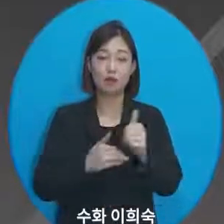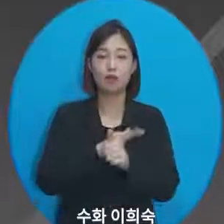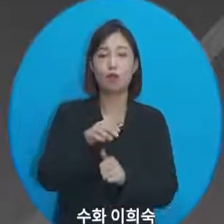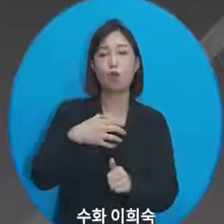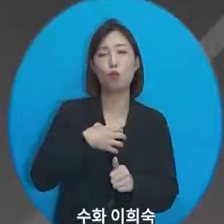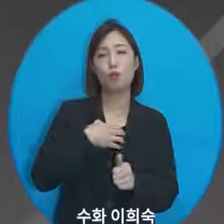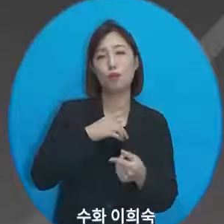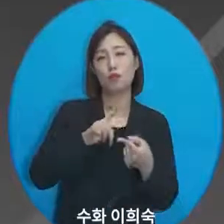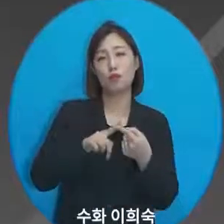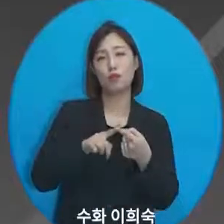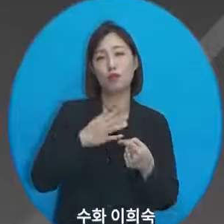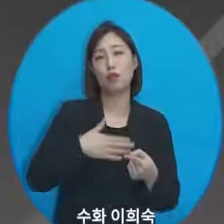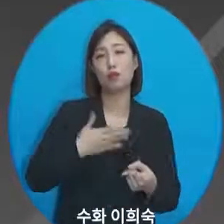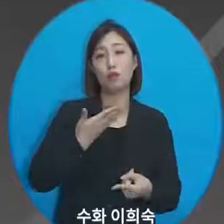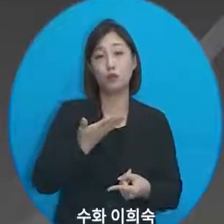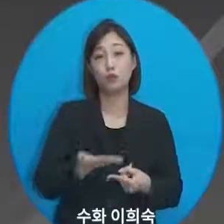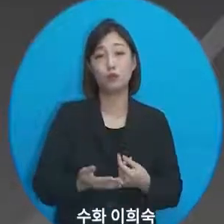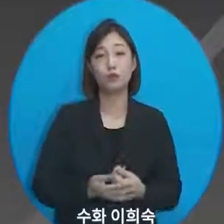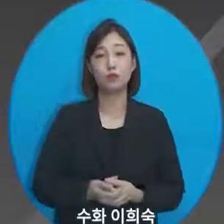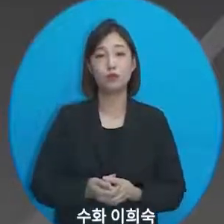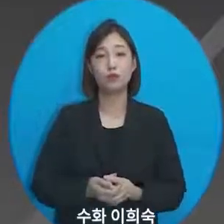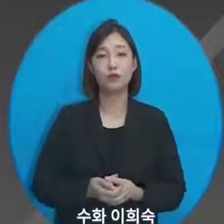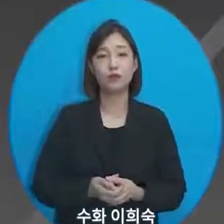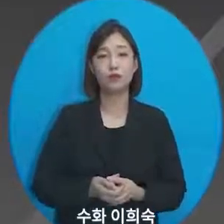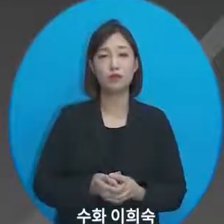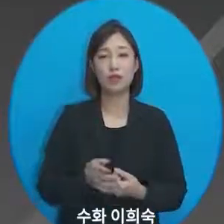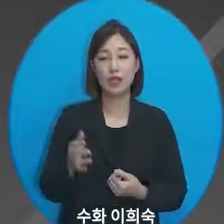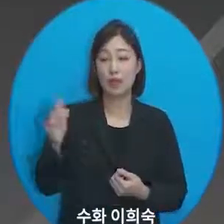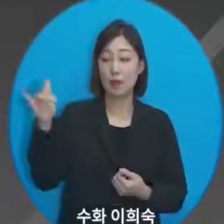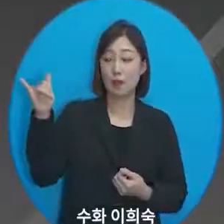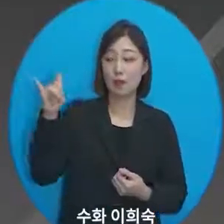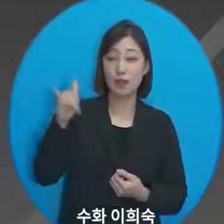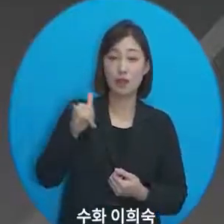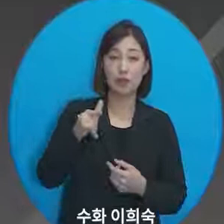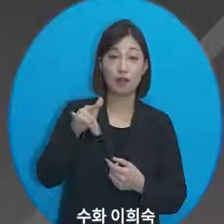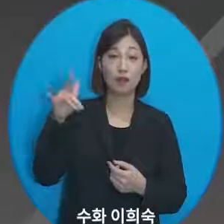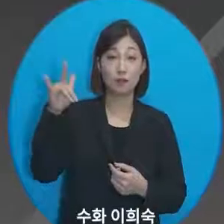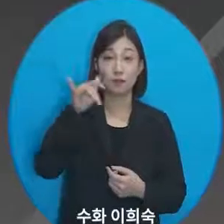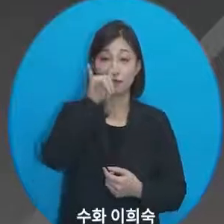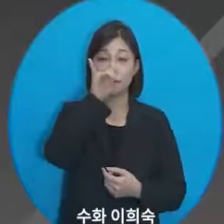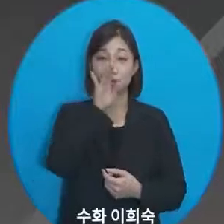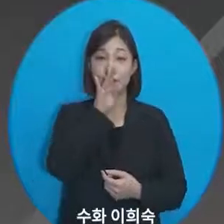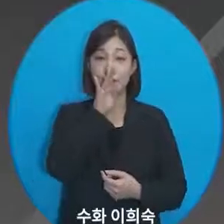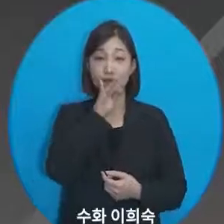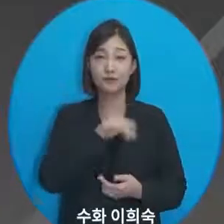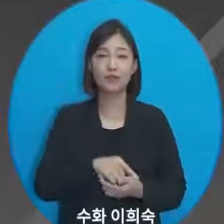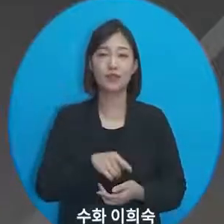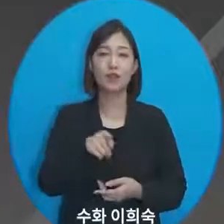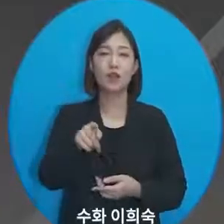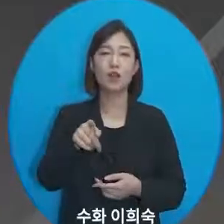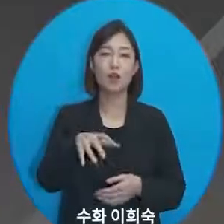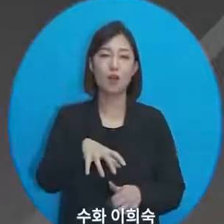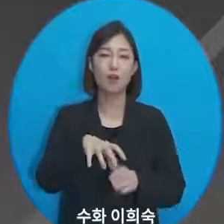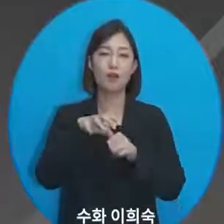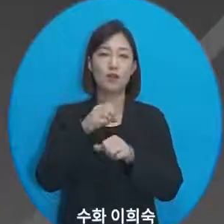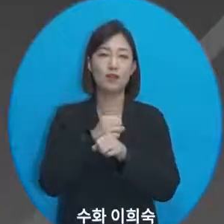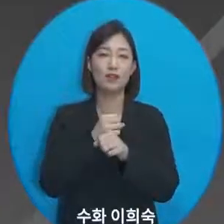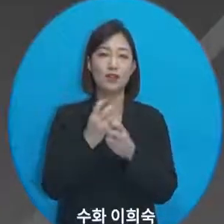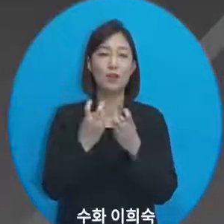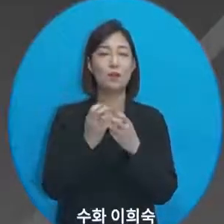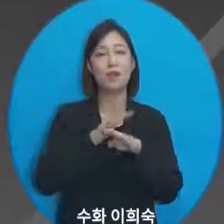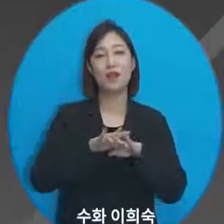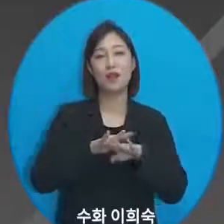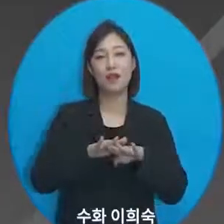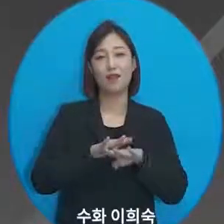어떤 경보 시스템을 저렇게 적외선 센서를 통해서 충분히 해결할 수 있는 기술들이 지금